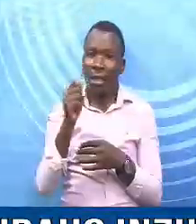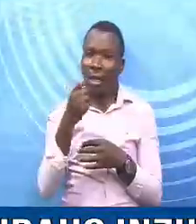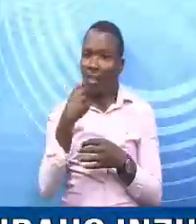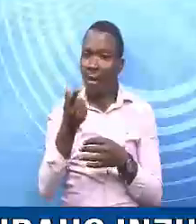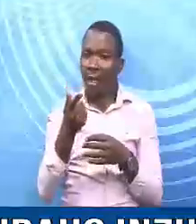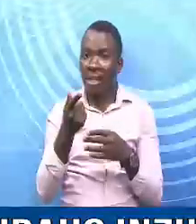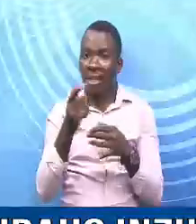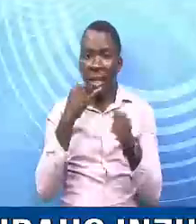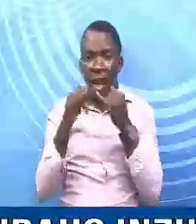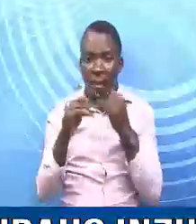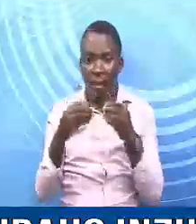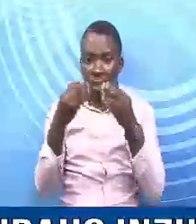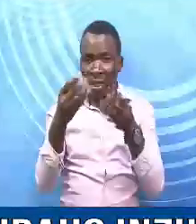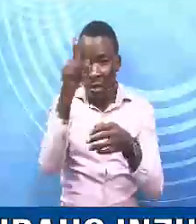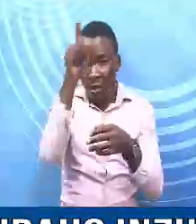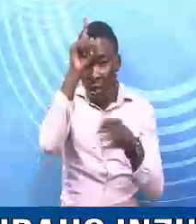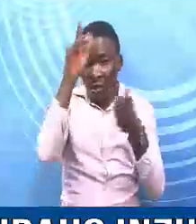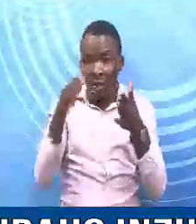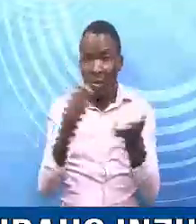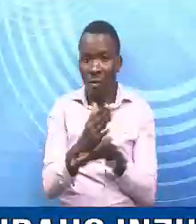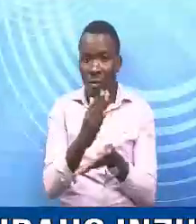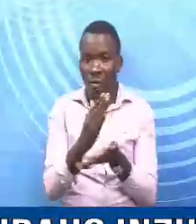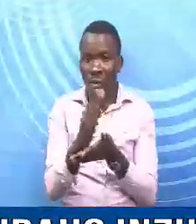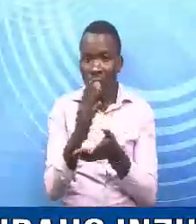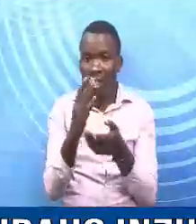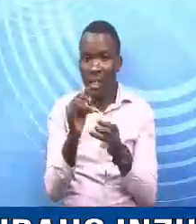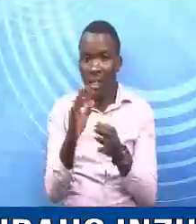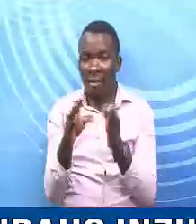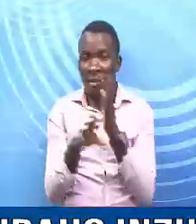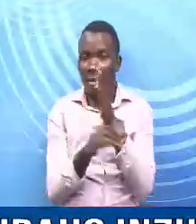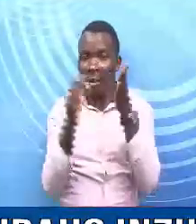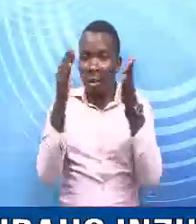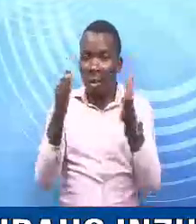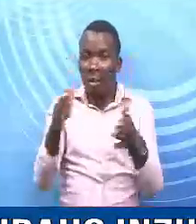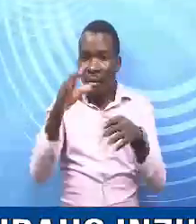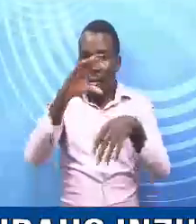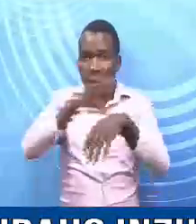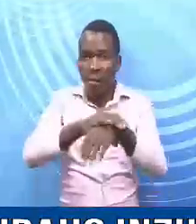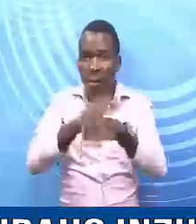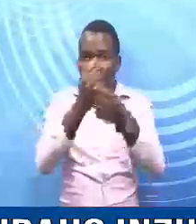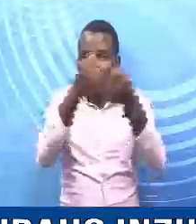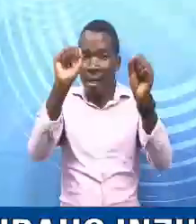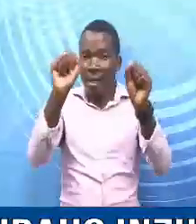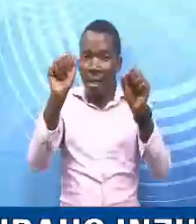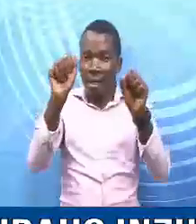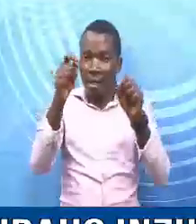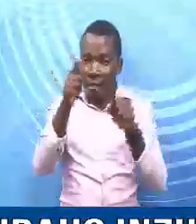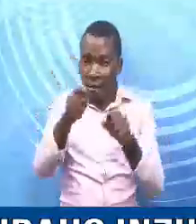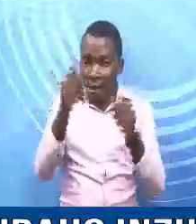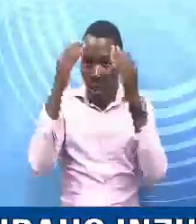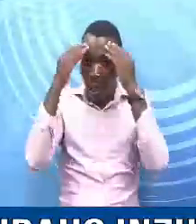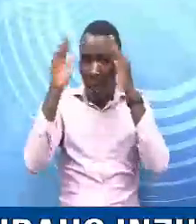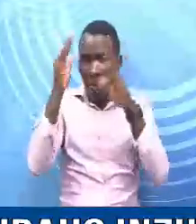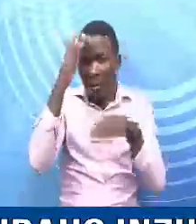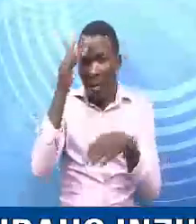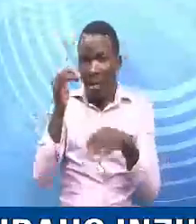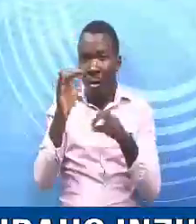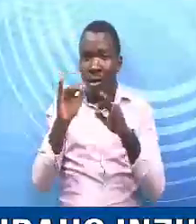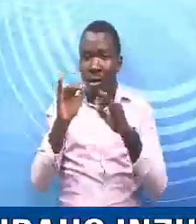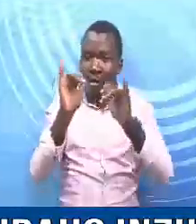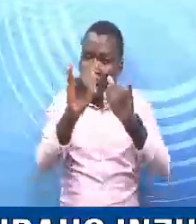atangwa n'aba baturage gusa kuba bano basambo bari bafashwe barahise barekurwa nawe ngo ntabyo yamenye ngo kubera yuko ibyo baba